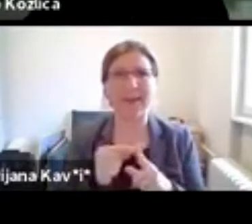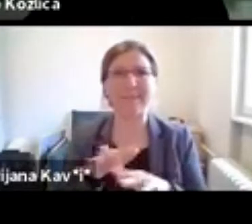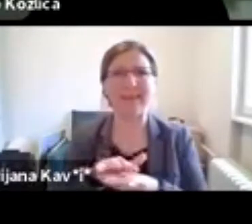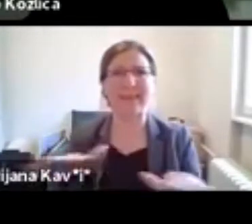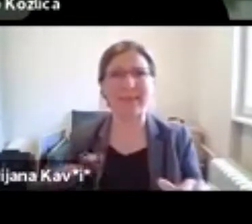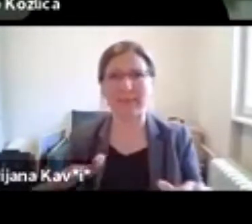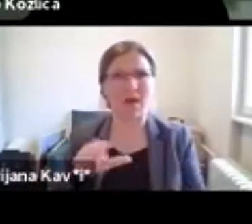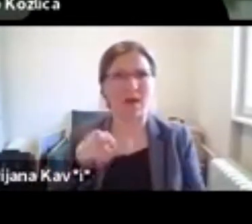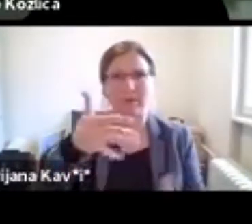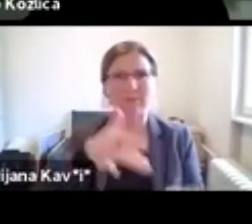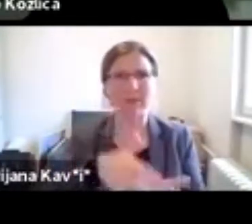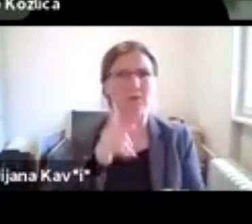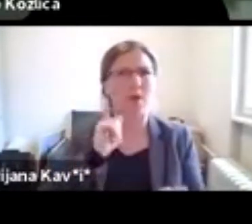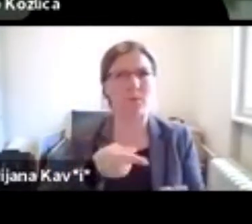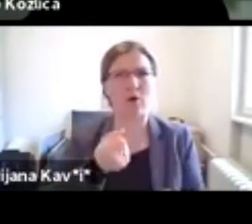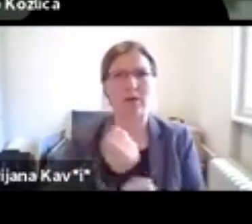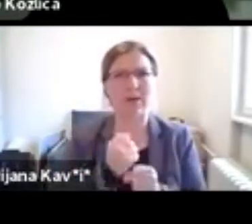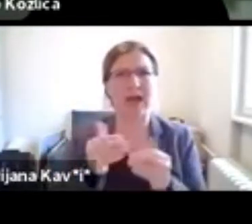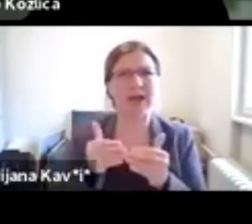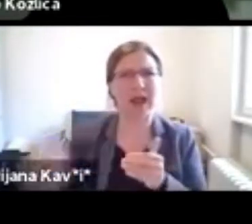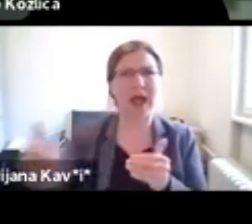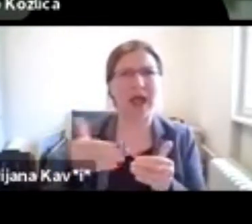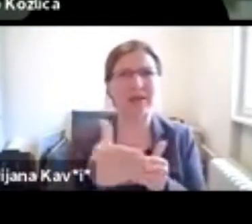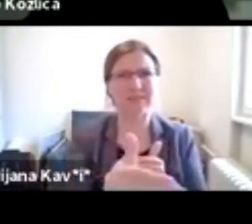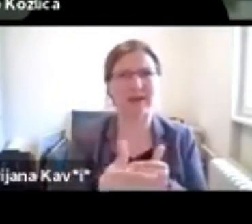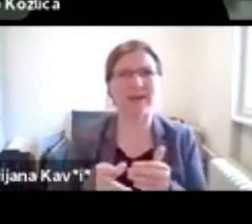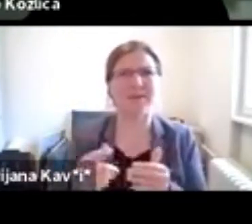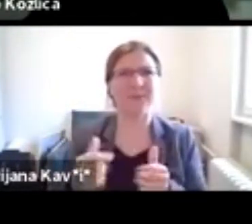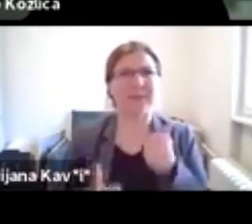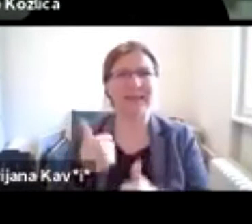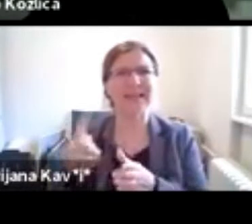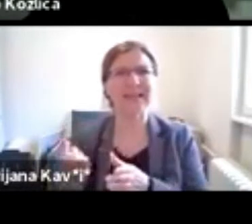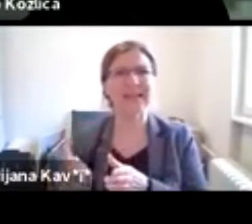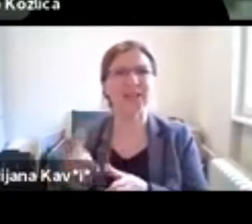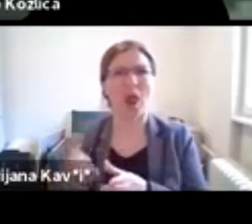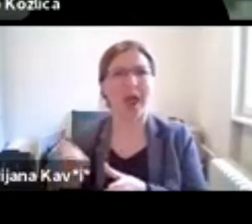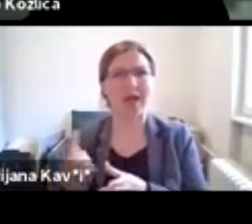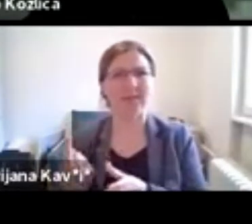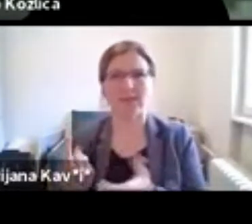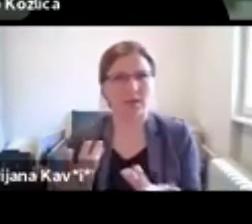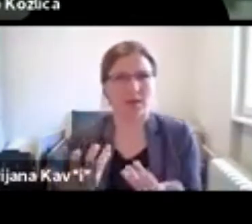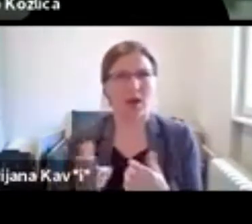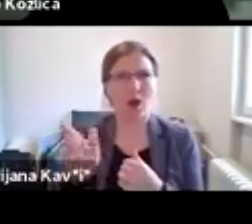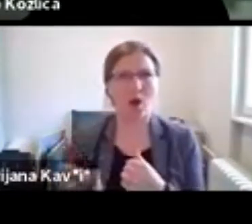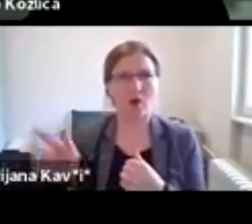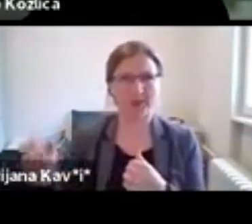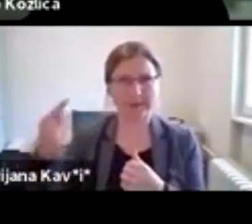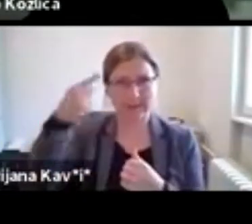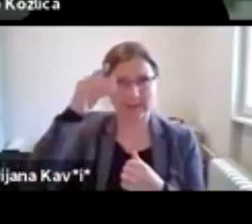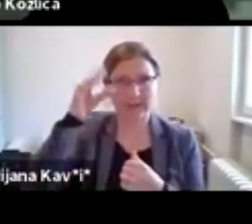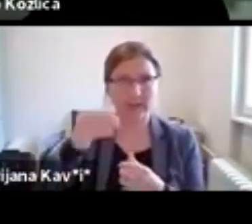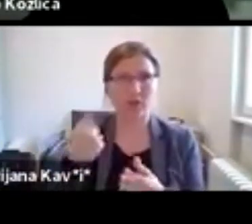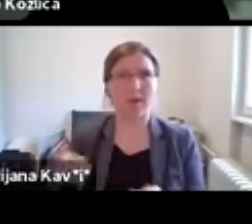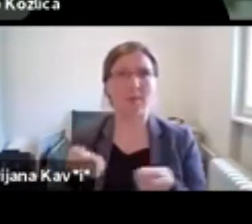fizičke distance i nekakve izolacije ako do nje dođe, osobe sa intelektualnim teškoćama jednostavno gube